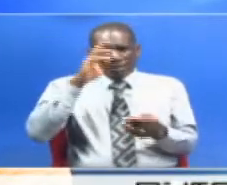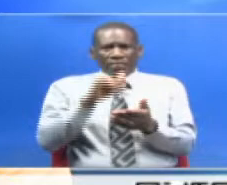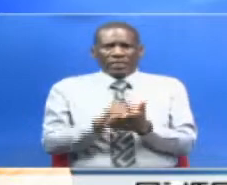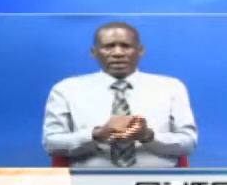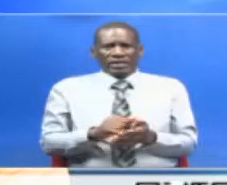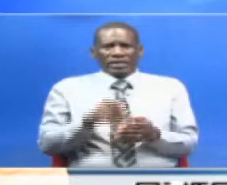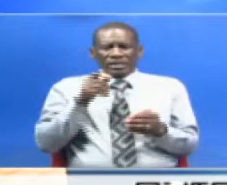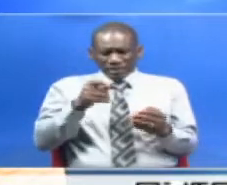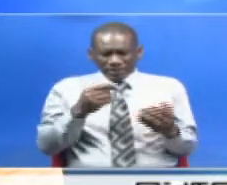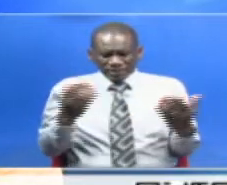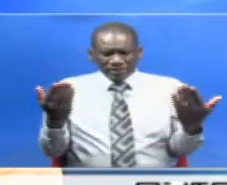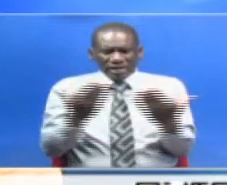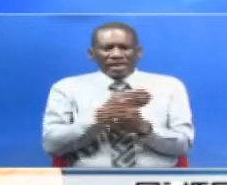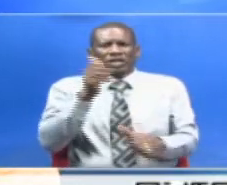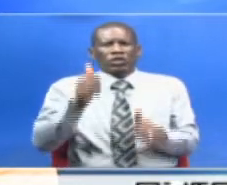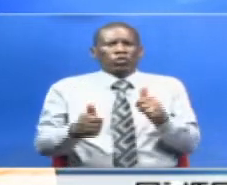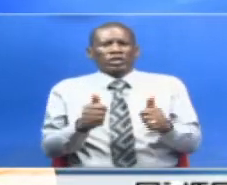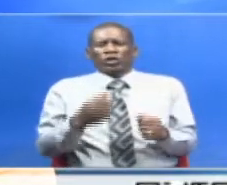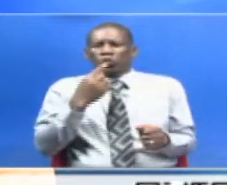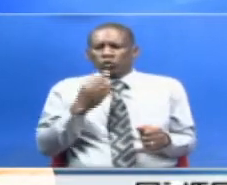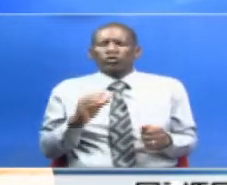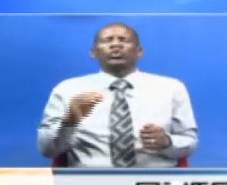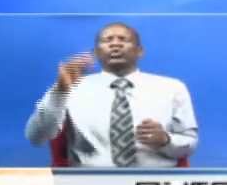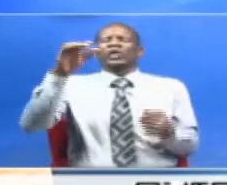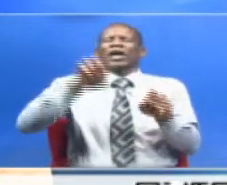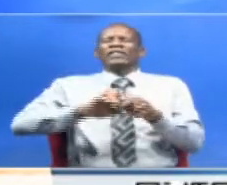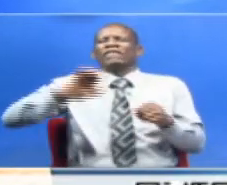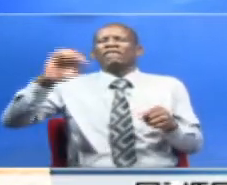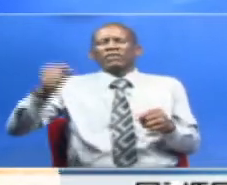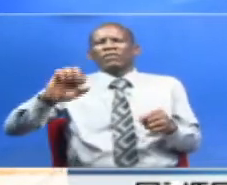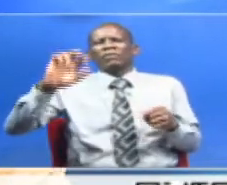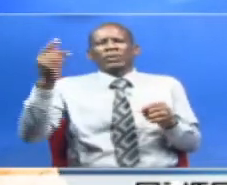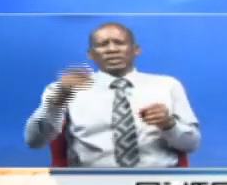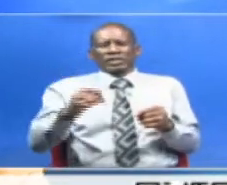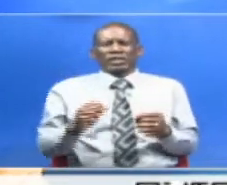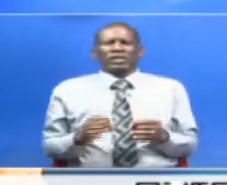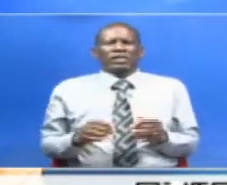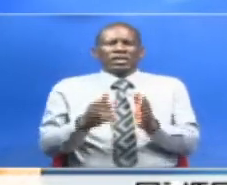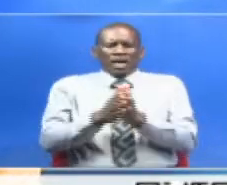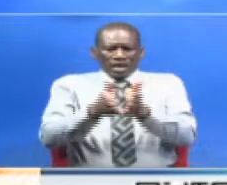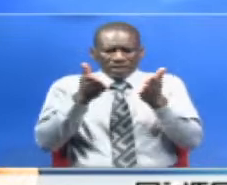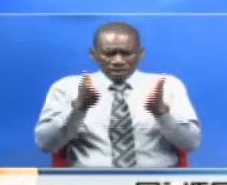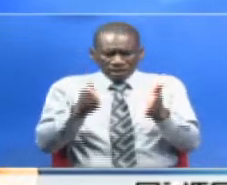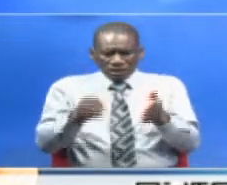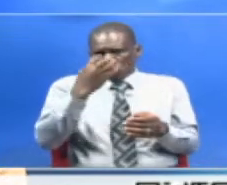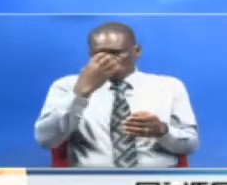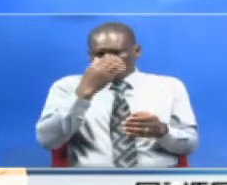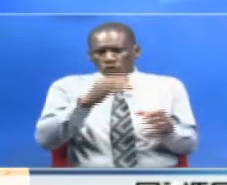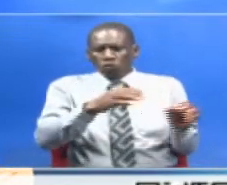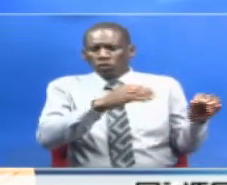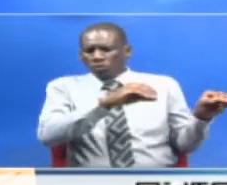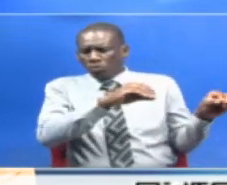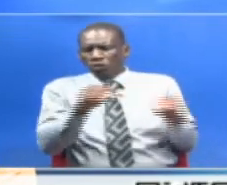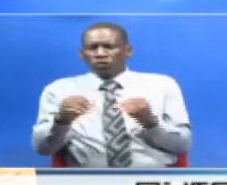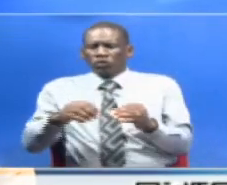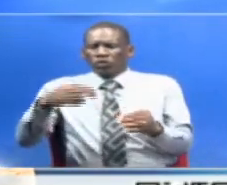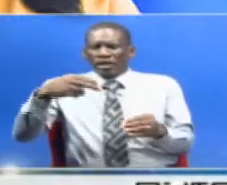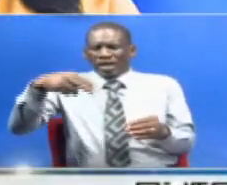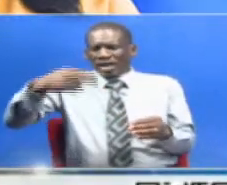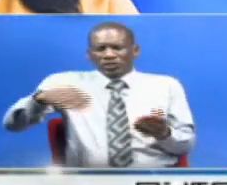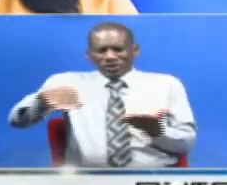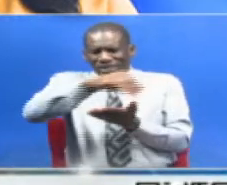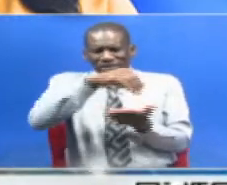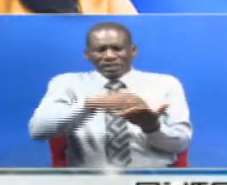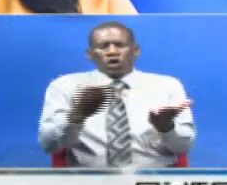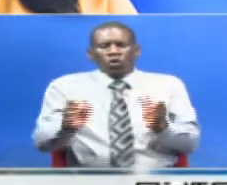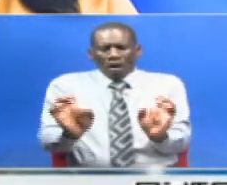wa siku ambayo aliapishwa kuwa rais wa tano wa Jamhuri ya Kenya. Na kwa sasa nataka tuende mbashara katika Hustle Center ambapo